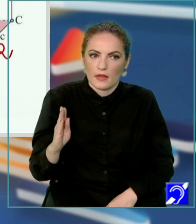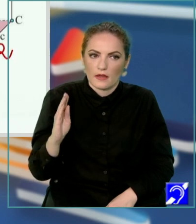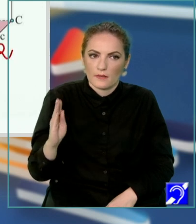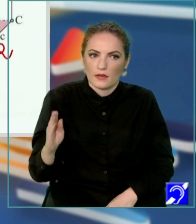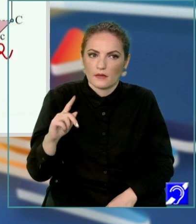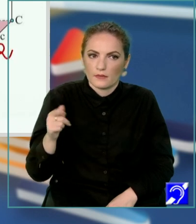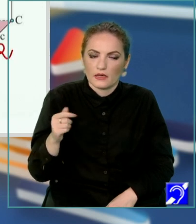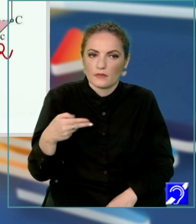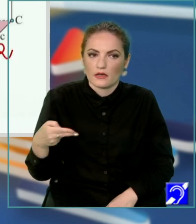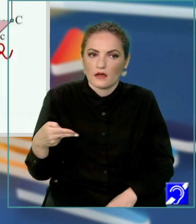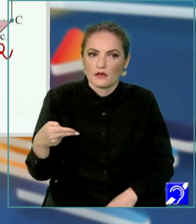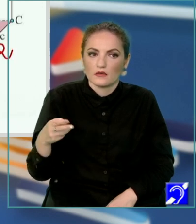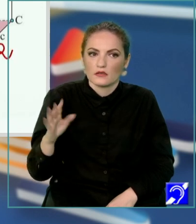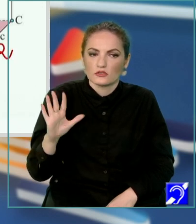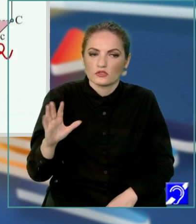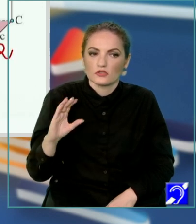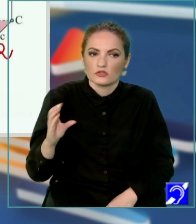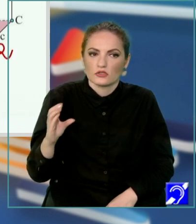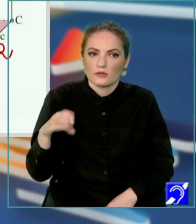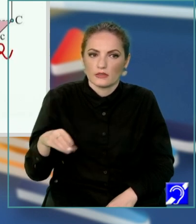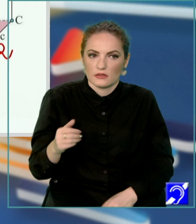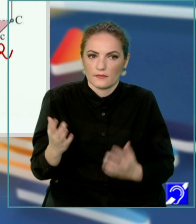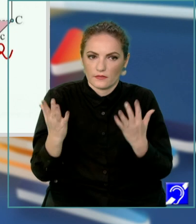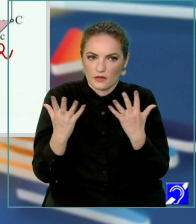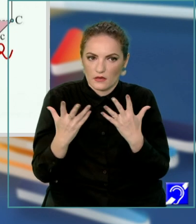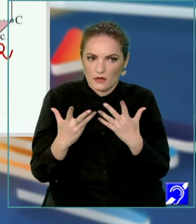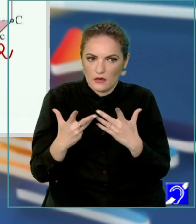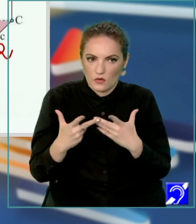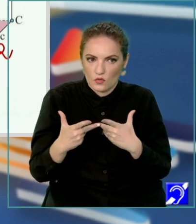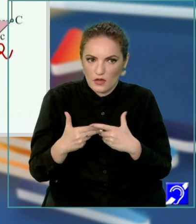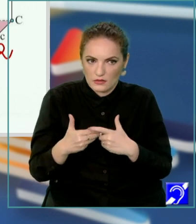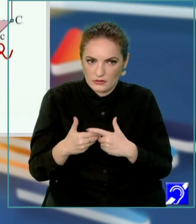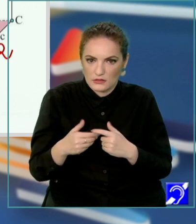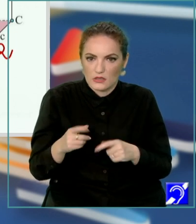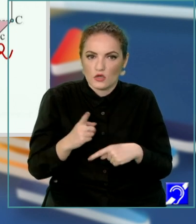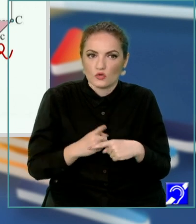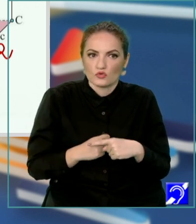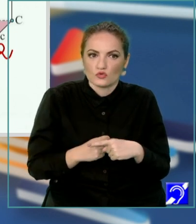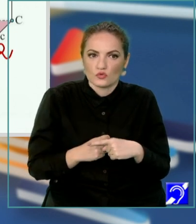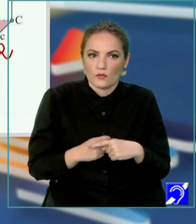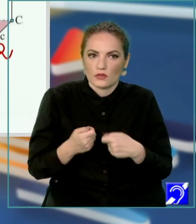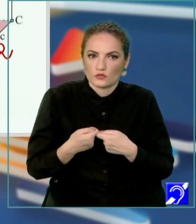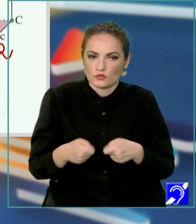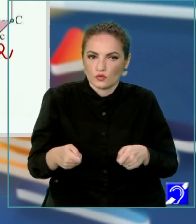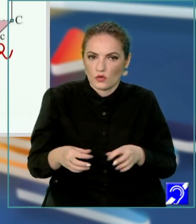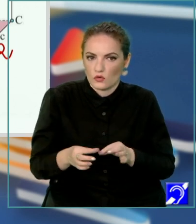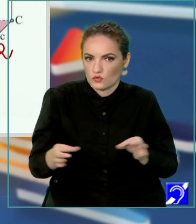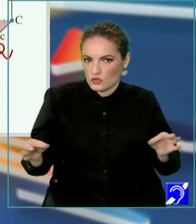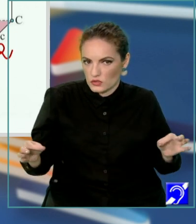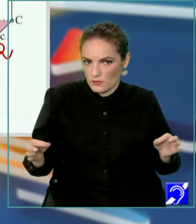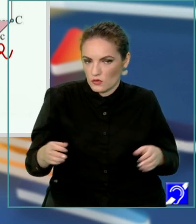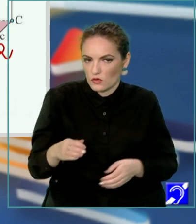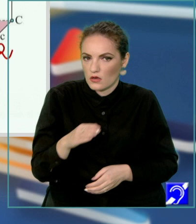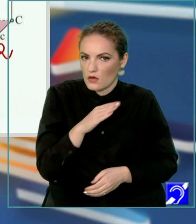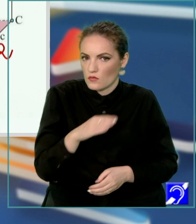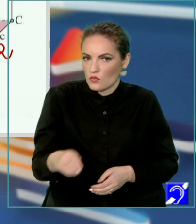b b prim c 5 cm punctul a Calculați suma tuturor lungimilor muchiilor